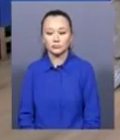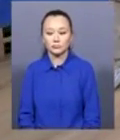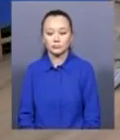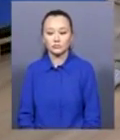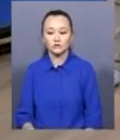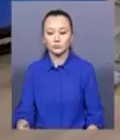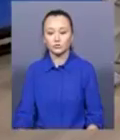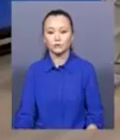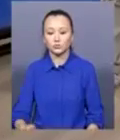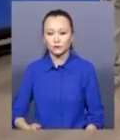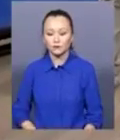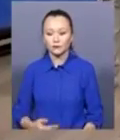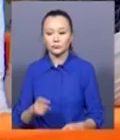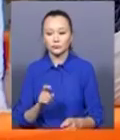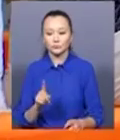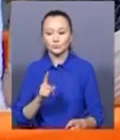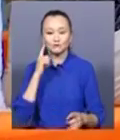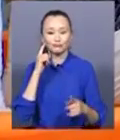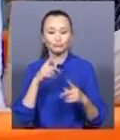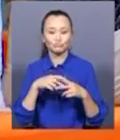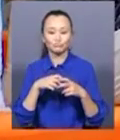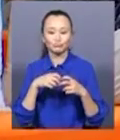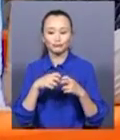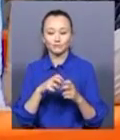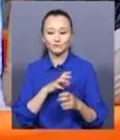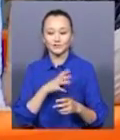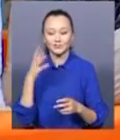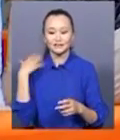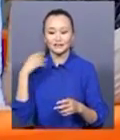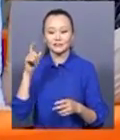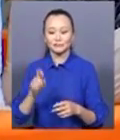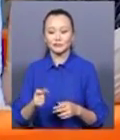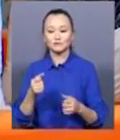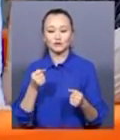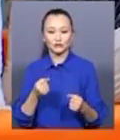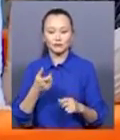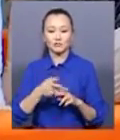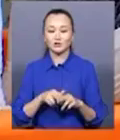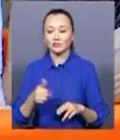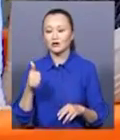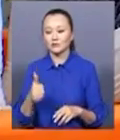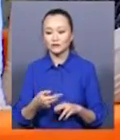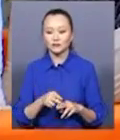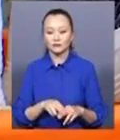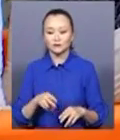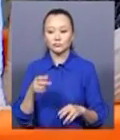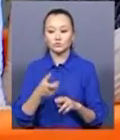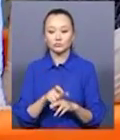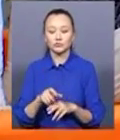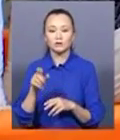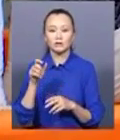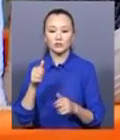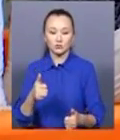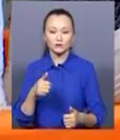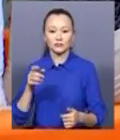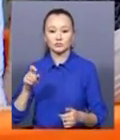суставов, до уровня колен. У меня что-то хрустнуло сейчас. Ну, спинку держим, это хорошо. При этом упражнении очень хорошо